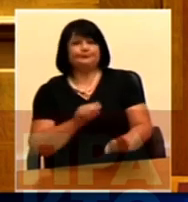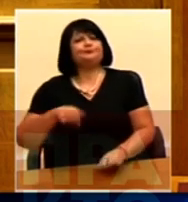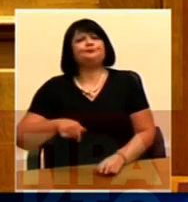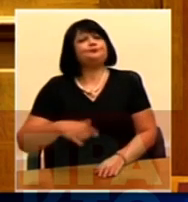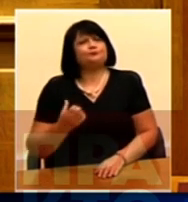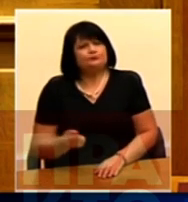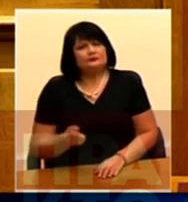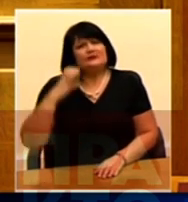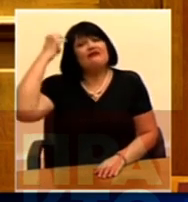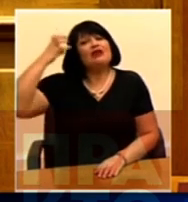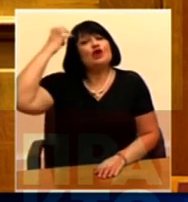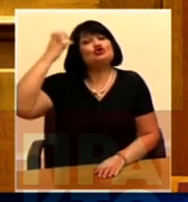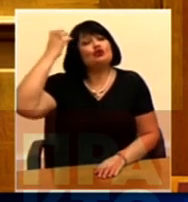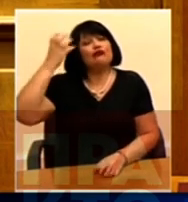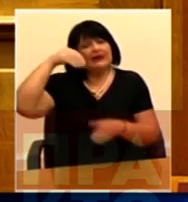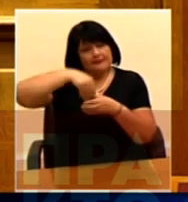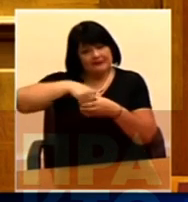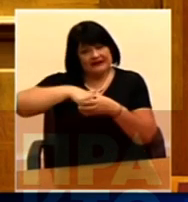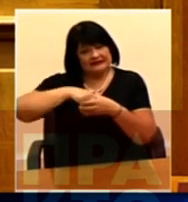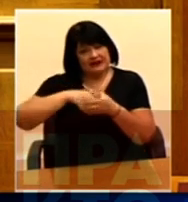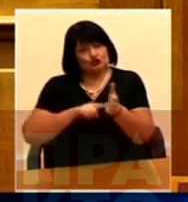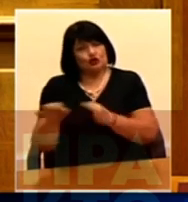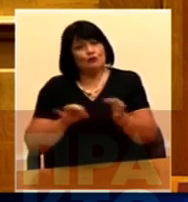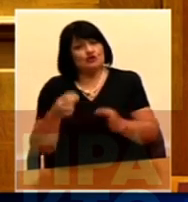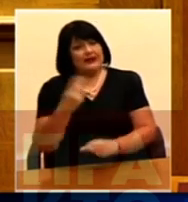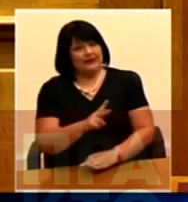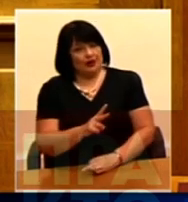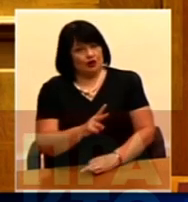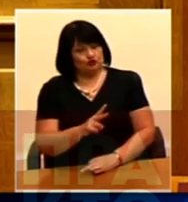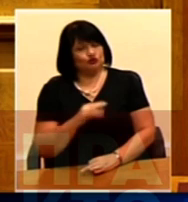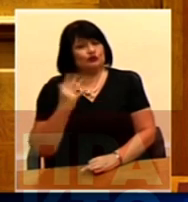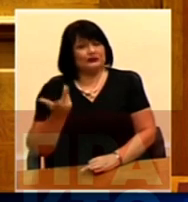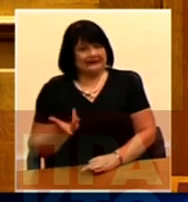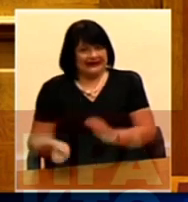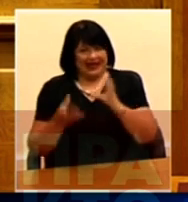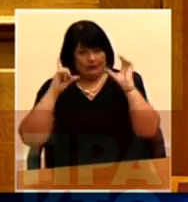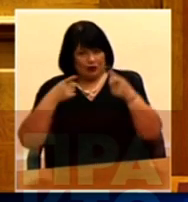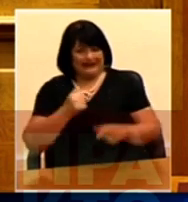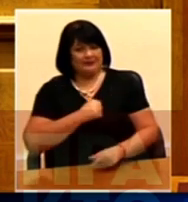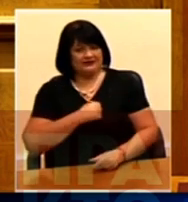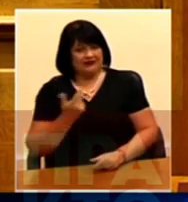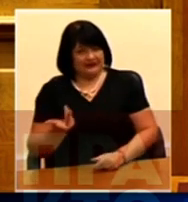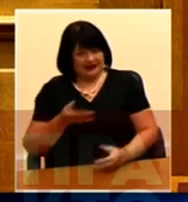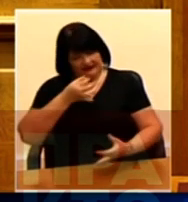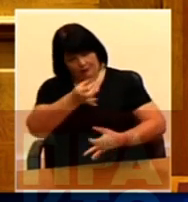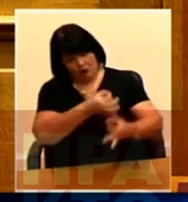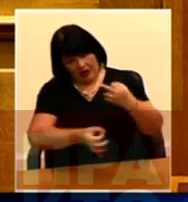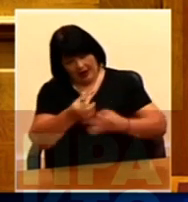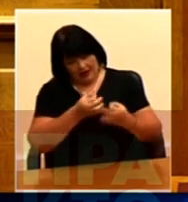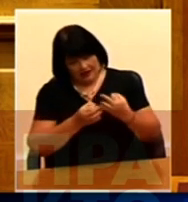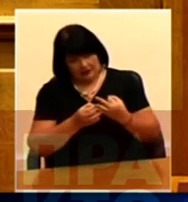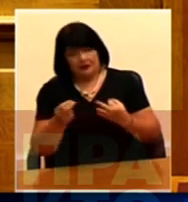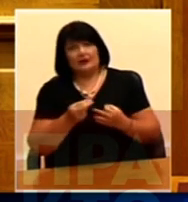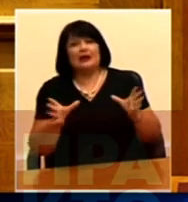Εδώ υπάρχει μία φιλοσοφία πίσω από το νομοσχέδιό σας, πίσω από την τοποθέτηση της Νέας Δημοκρατίας, όσο αφορά